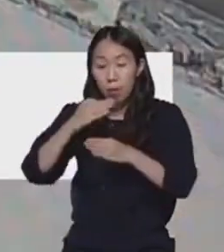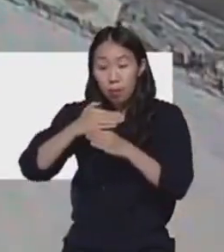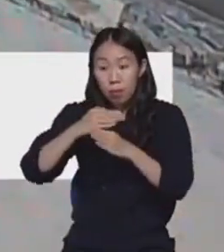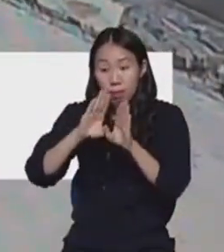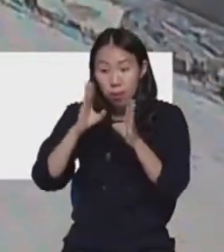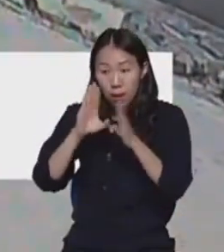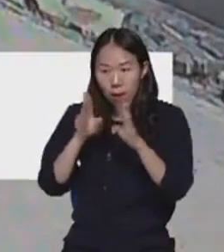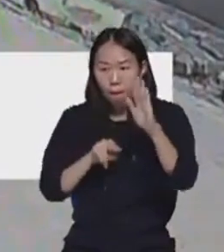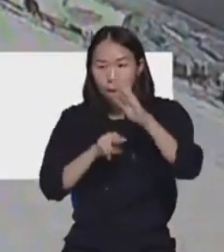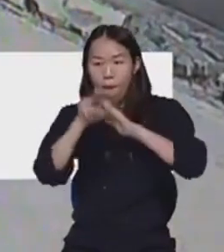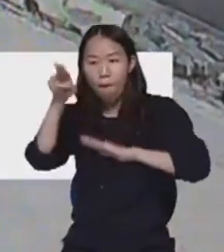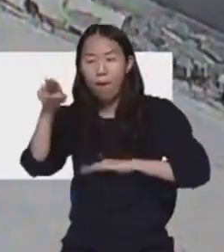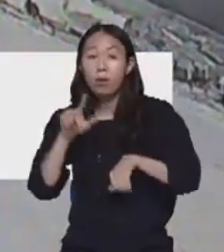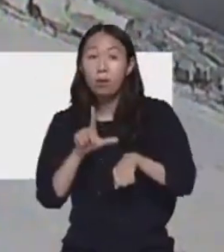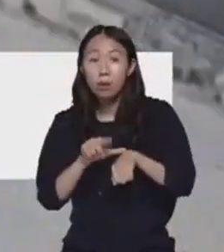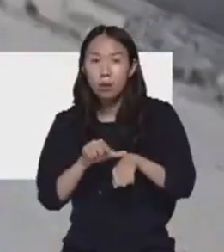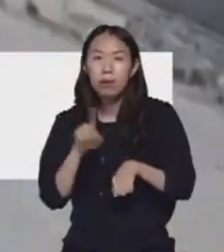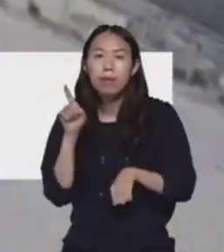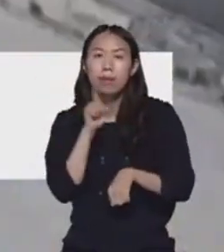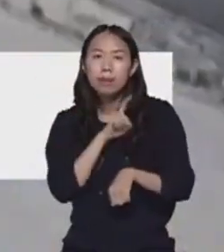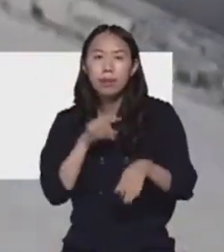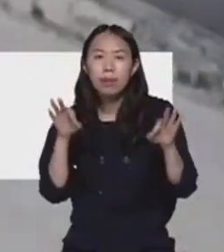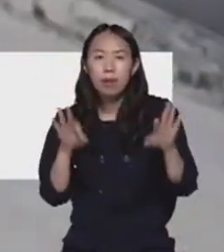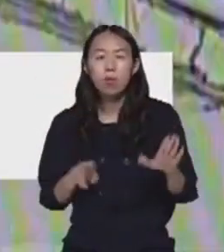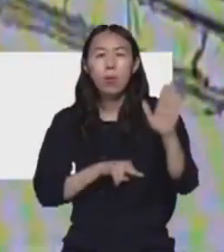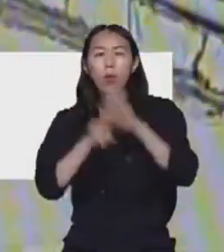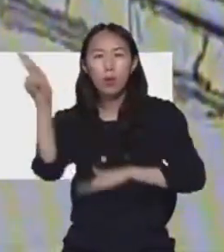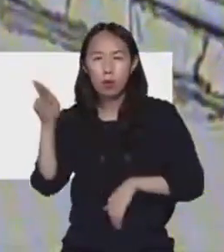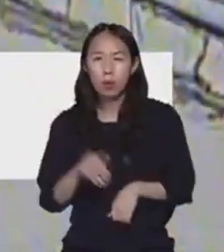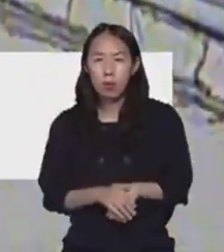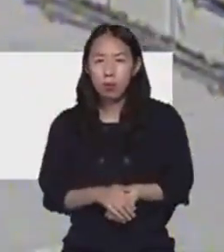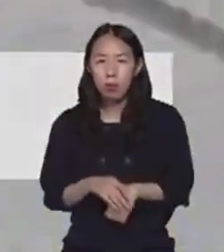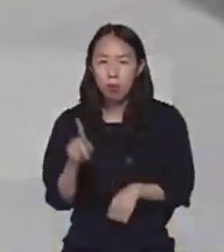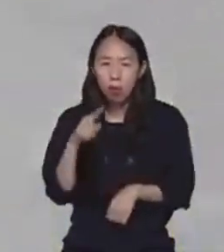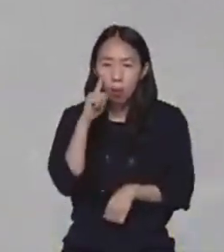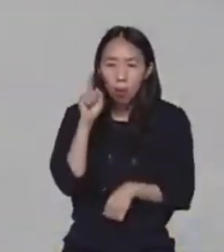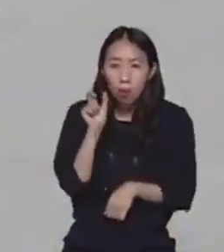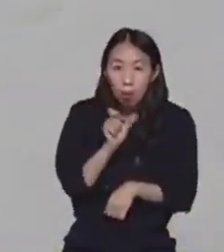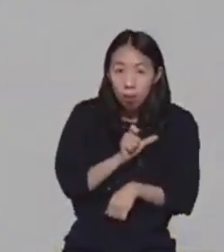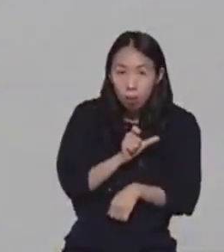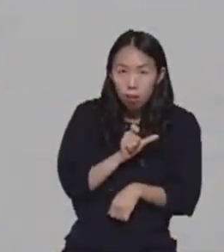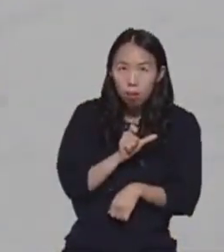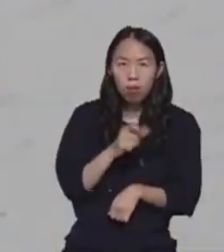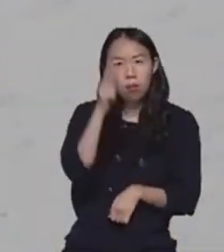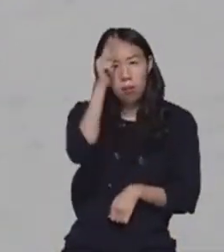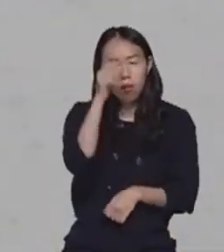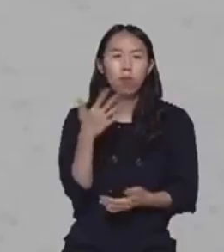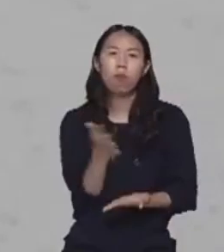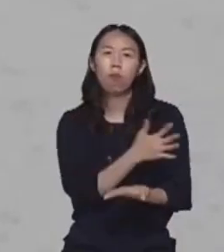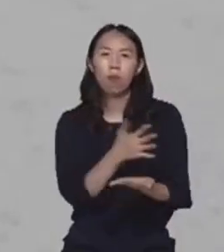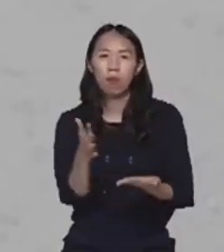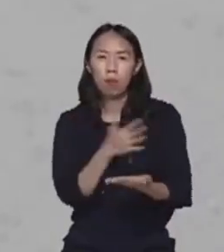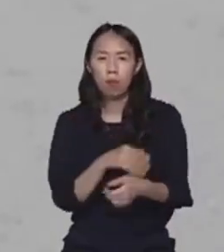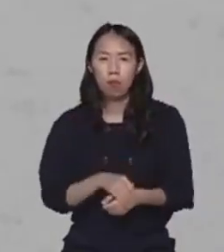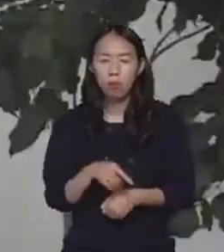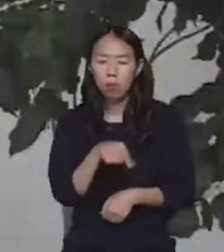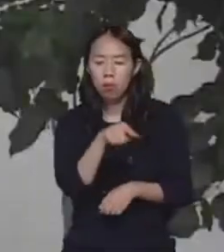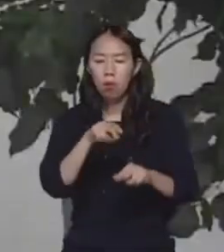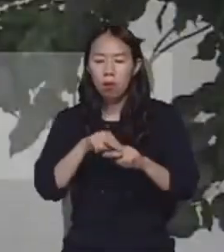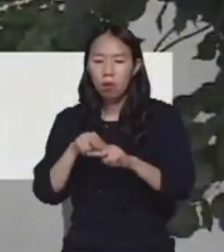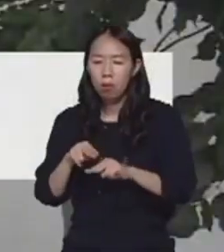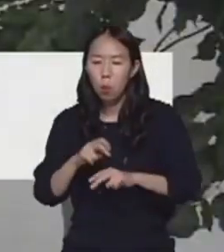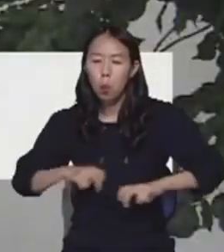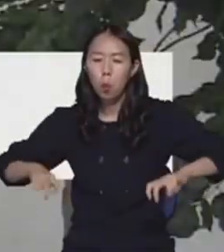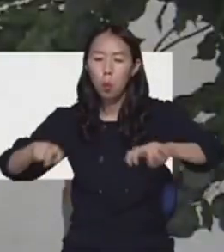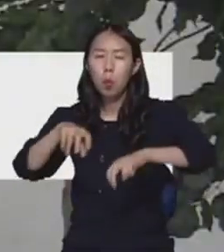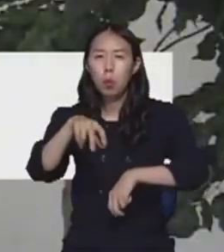틈에서 달아나는 데 걸린 시간은 불과 10분. 하지만 이를 눈치챈 경찰관은 없었습니다. 이들이 앉아있던